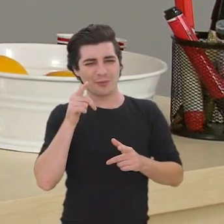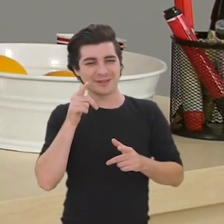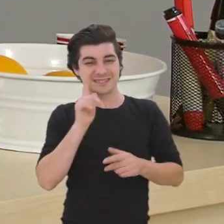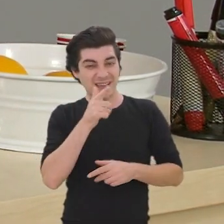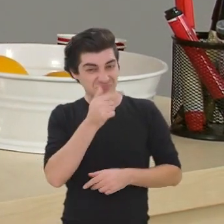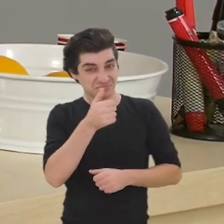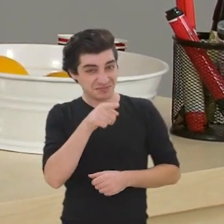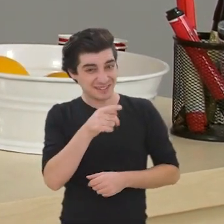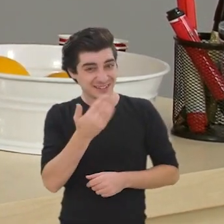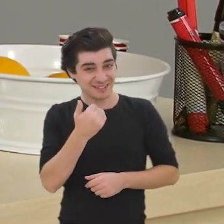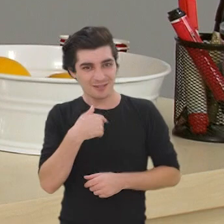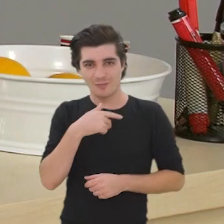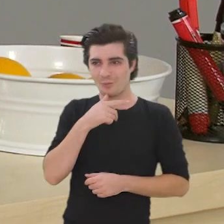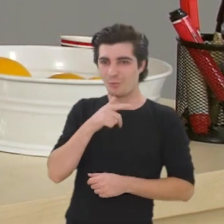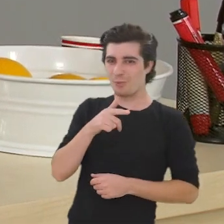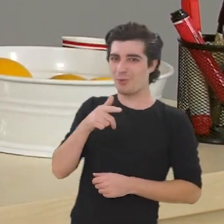Sen de çıkarabilir misin sesini?